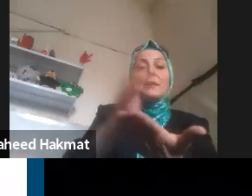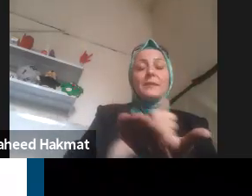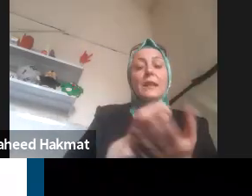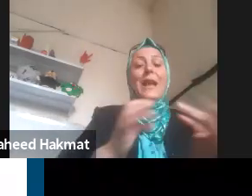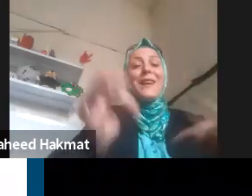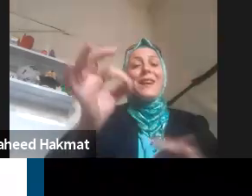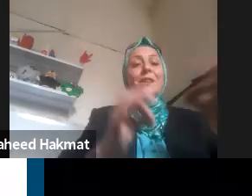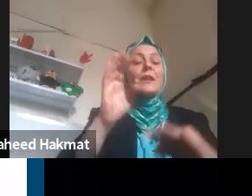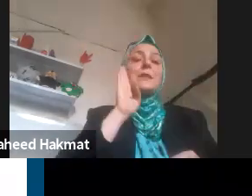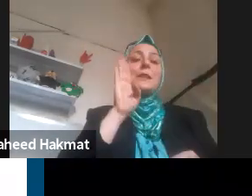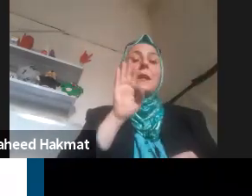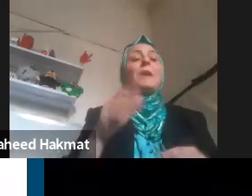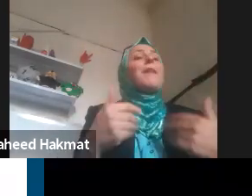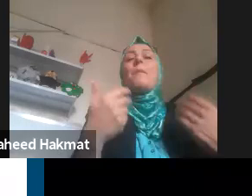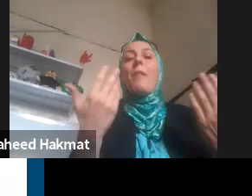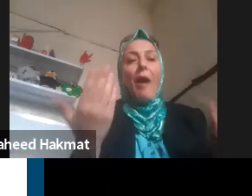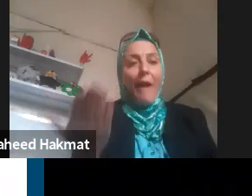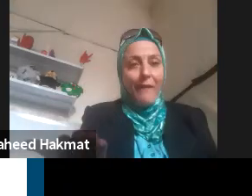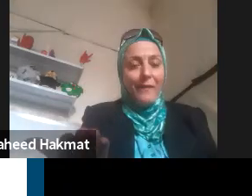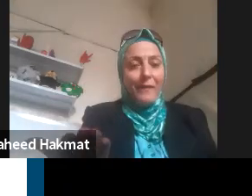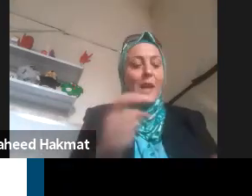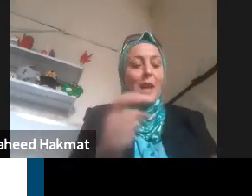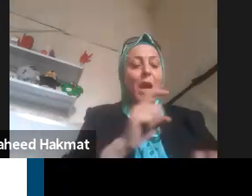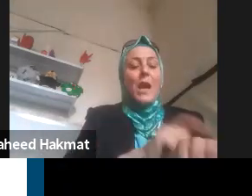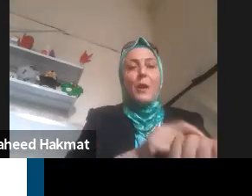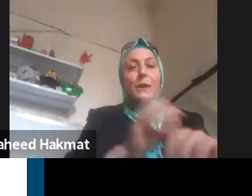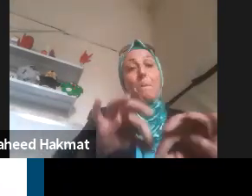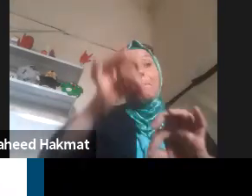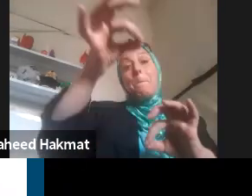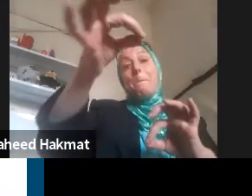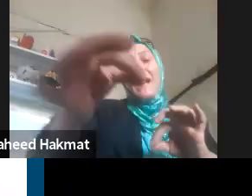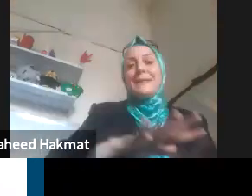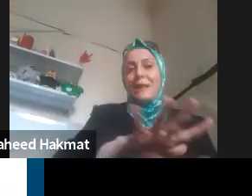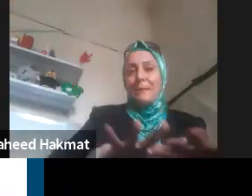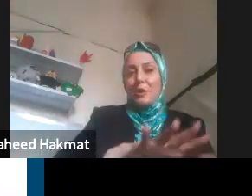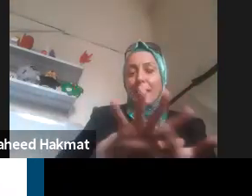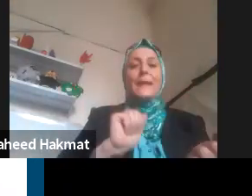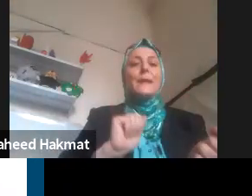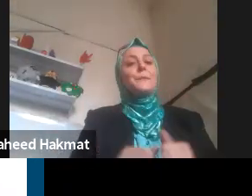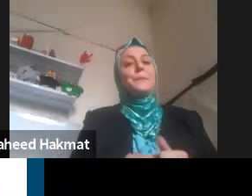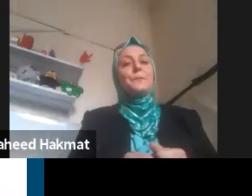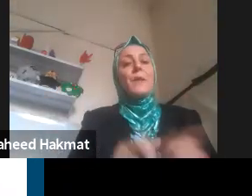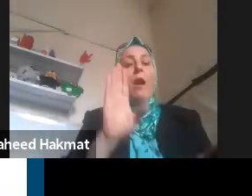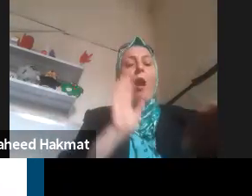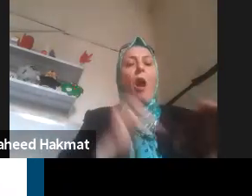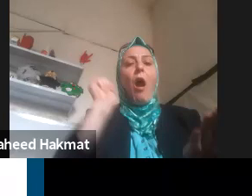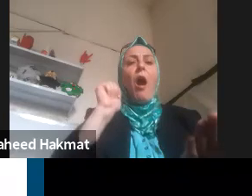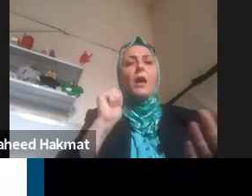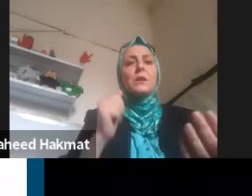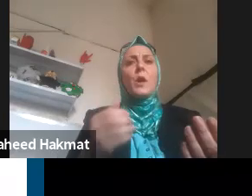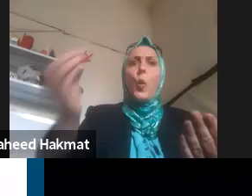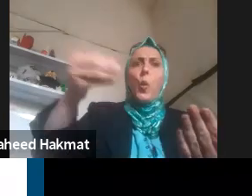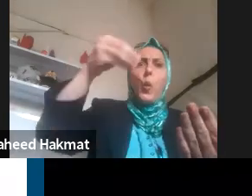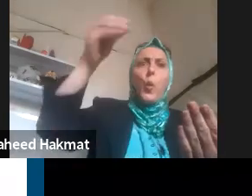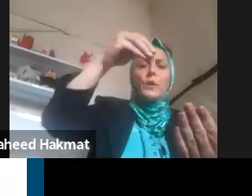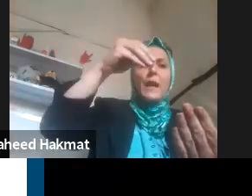دامجة، ما عم بتكون لفترة ما بعد الأزمة. خطر تدفق كبير للطلاب، وهذا الوضع